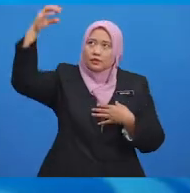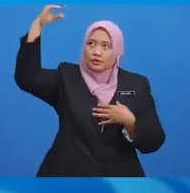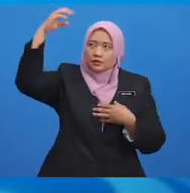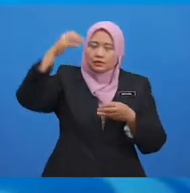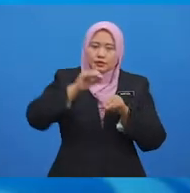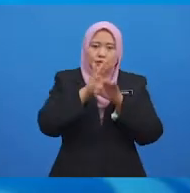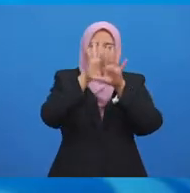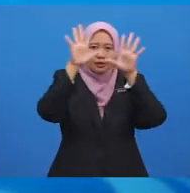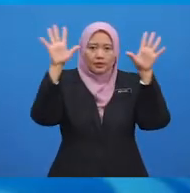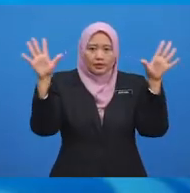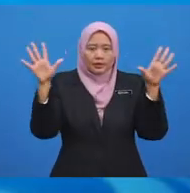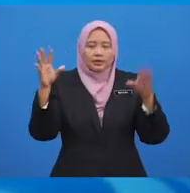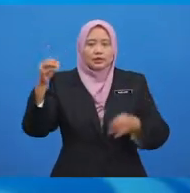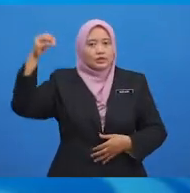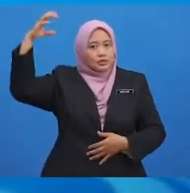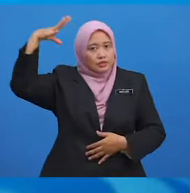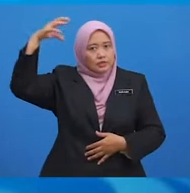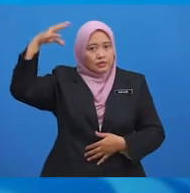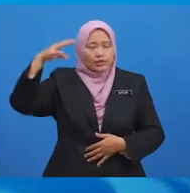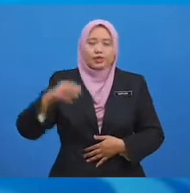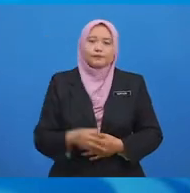Murid-murid, kita juga boleh